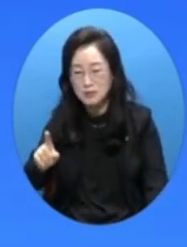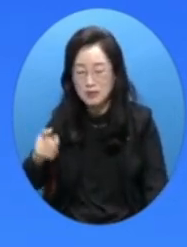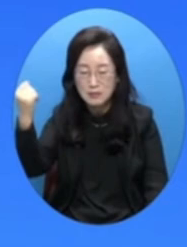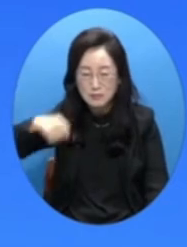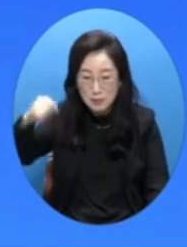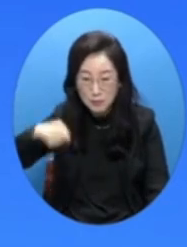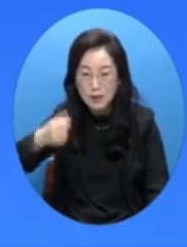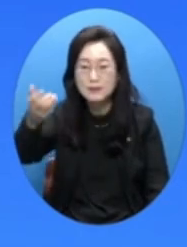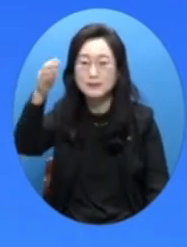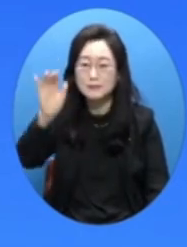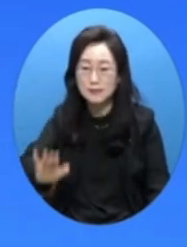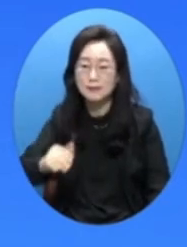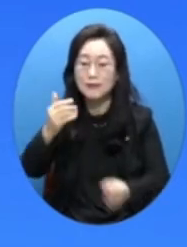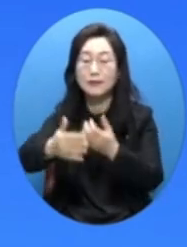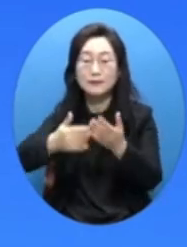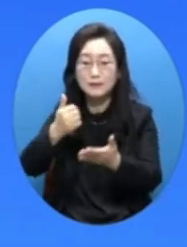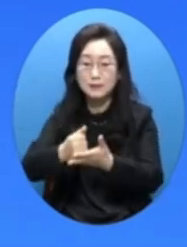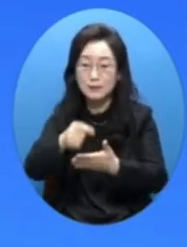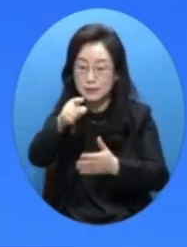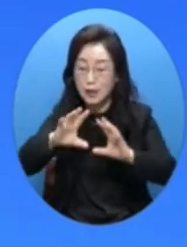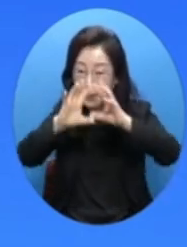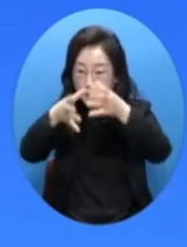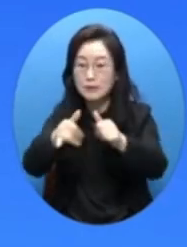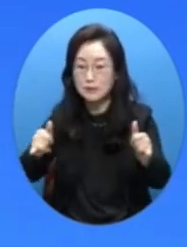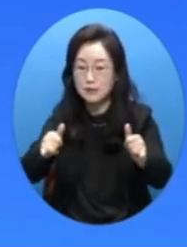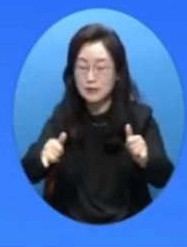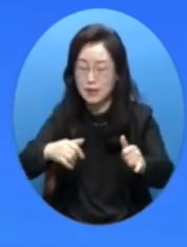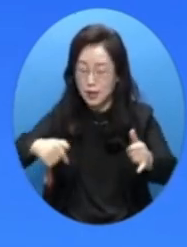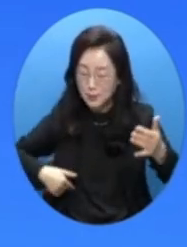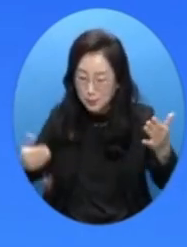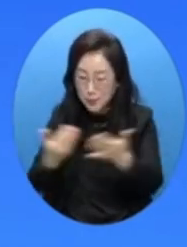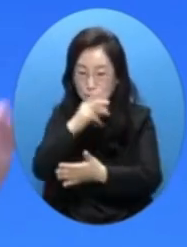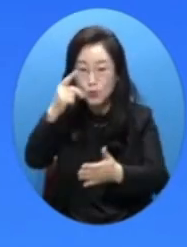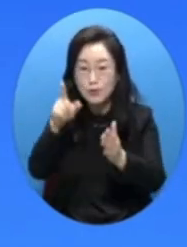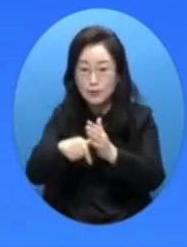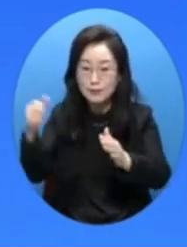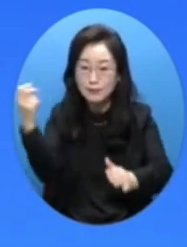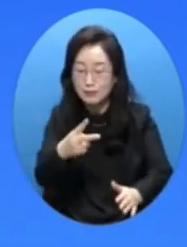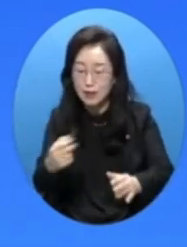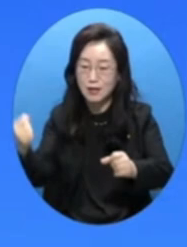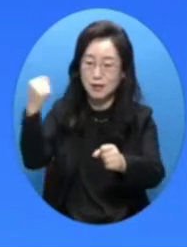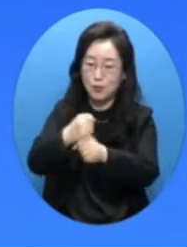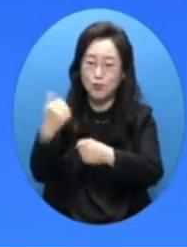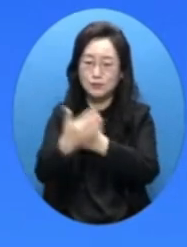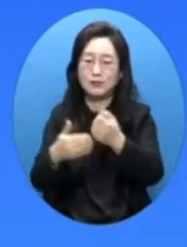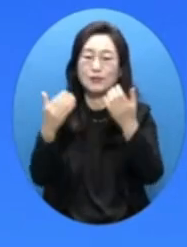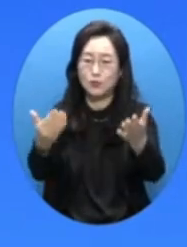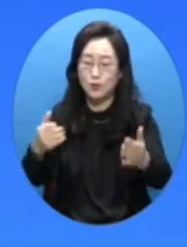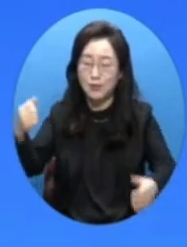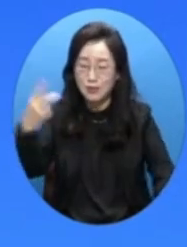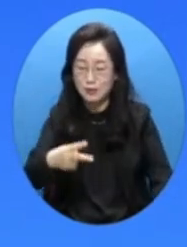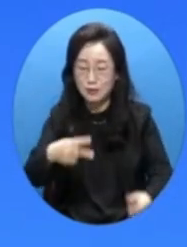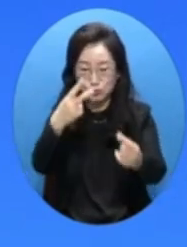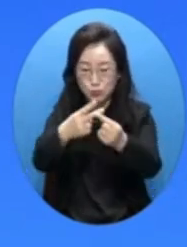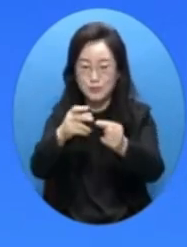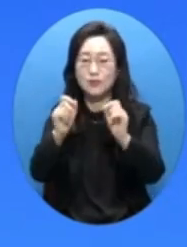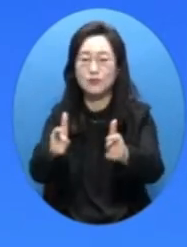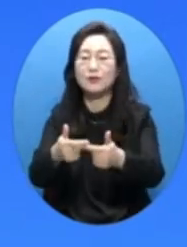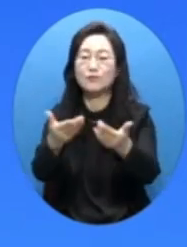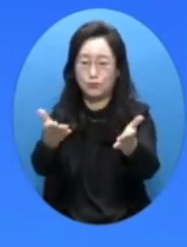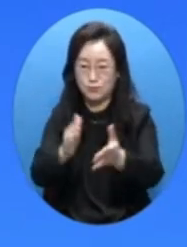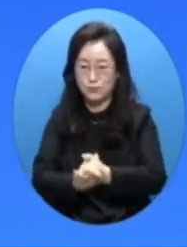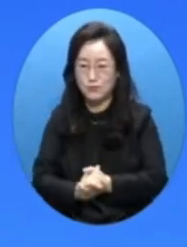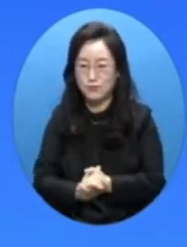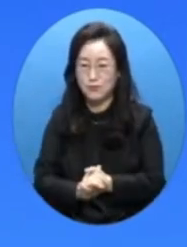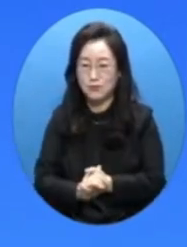합니다 그러나 하나님께서는 그의 백성들이 회개하고 돌아올 때 다시 회복의 은혜를 줍니다 다시 두 번째 기회를 허락해 주시는